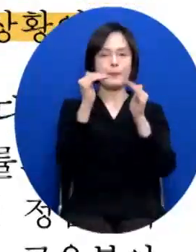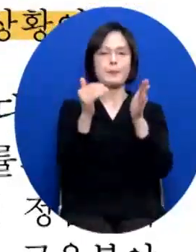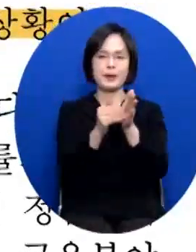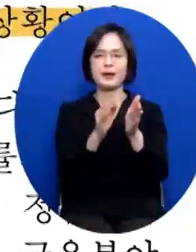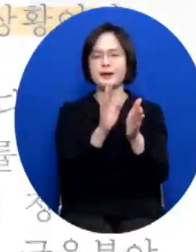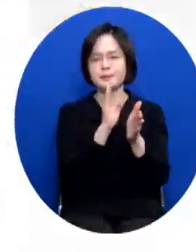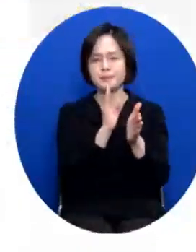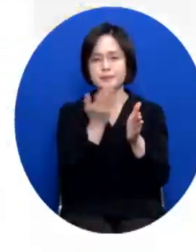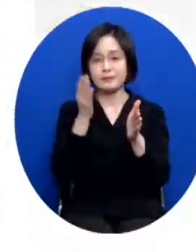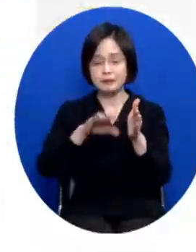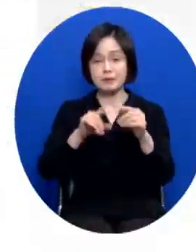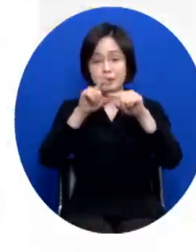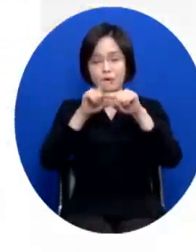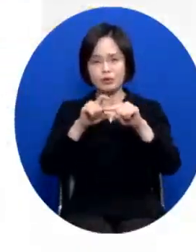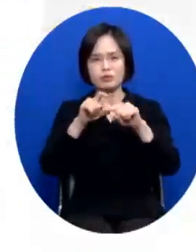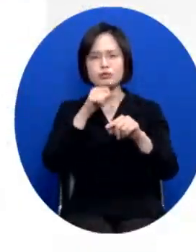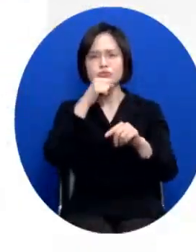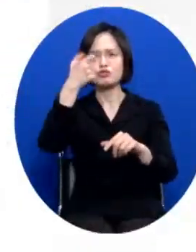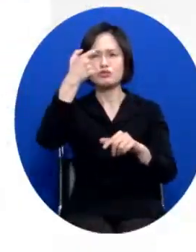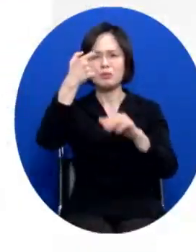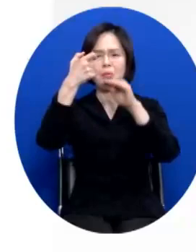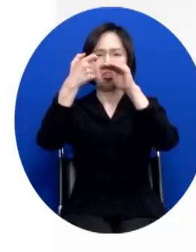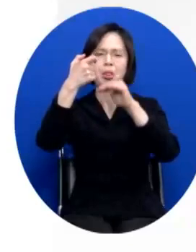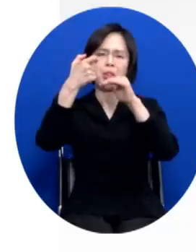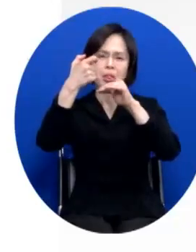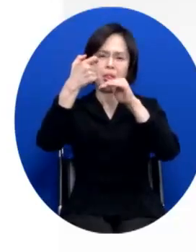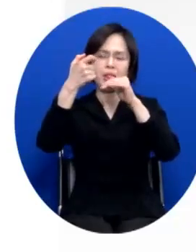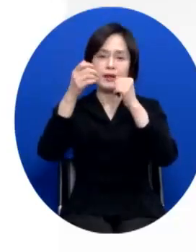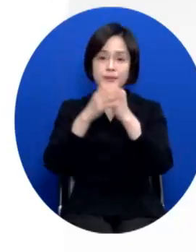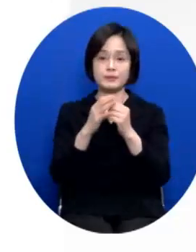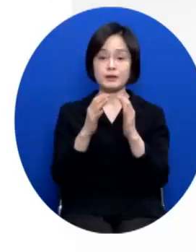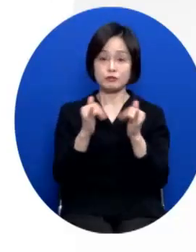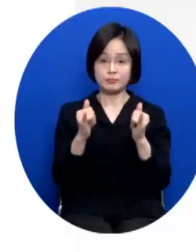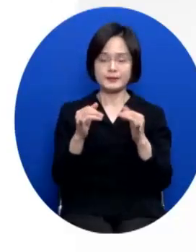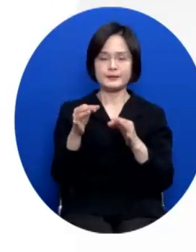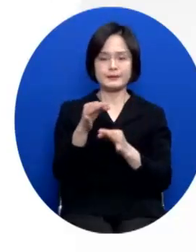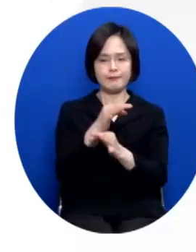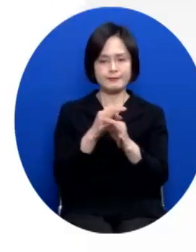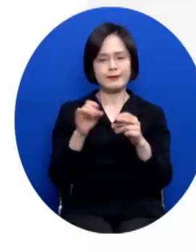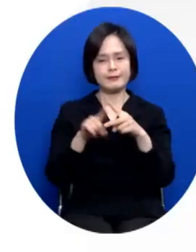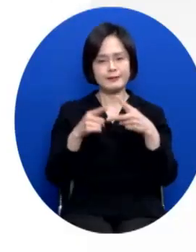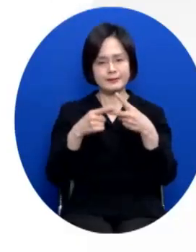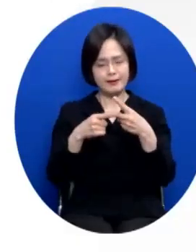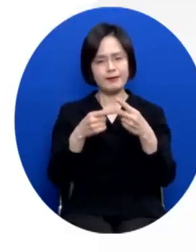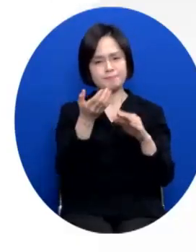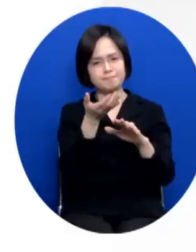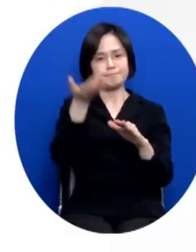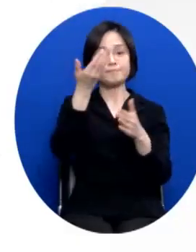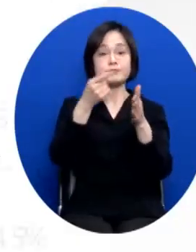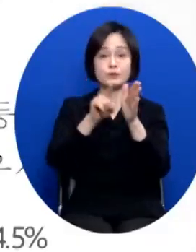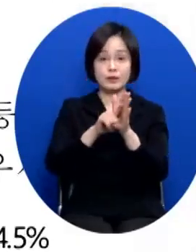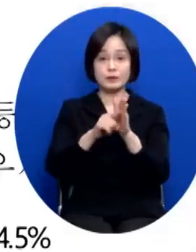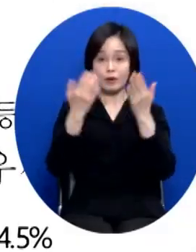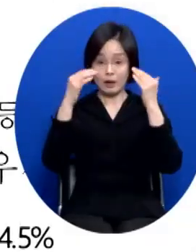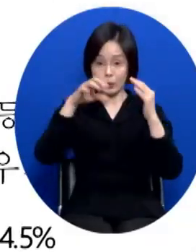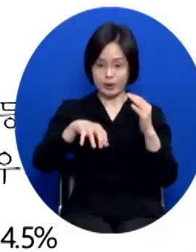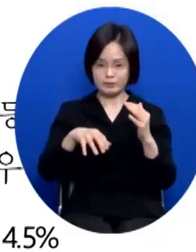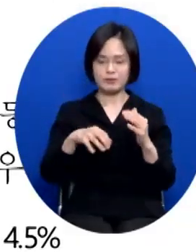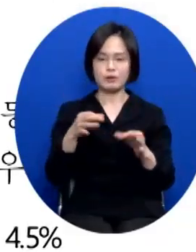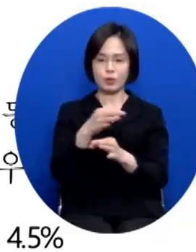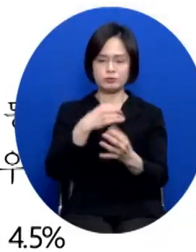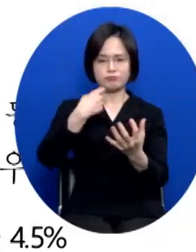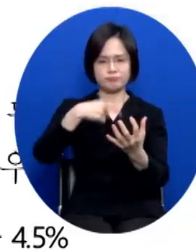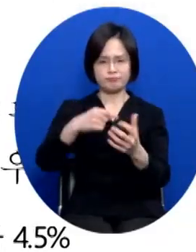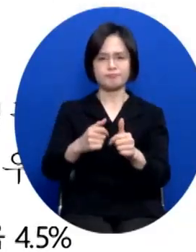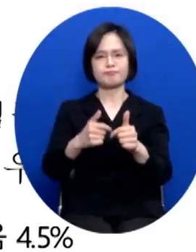평균점수가 60점에 미치지 못한다며 국민의 경제 이해력 제고를 위해 학교 경제 의 확대 노력이 필요한